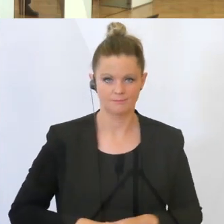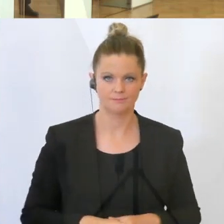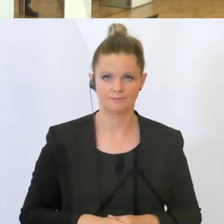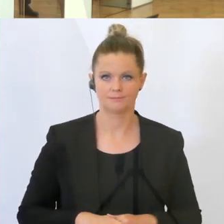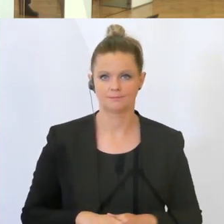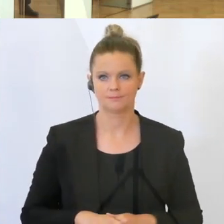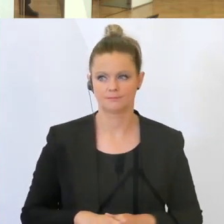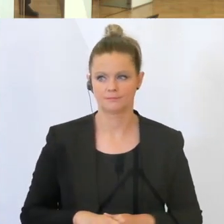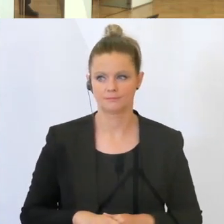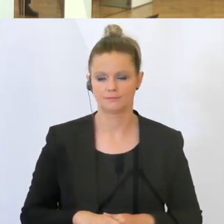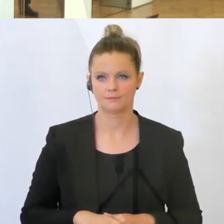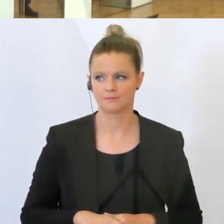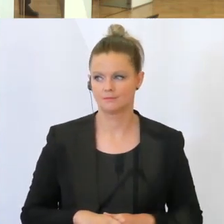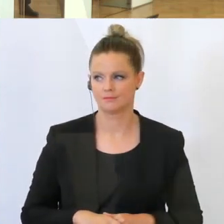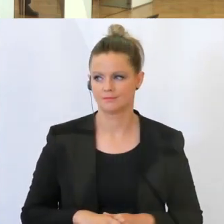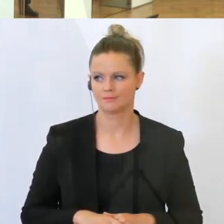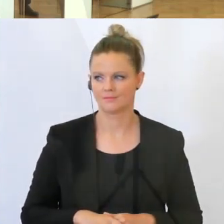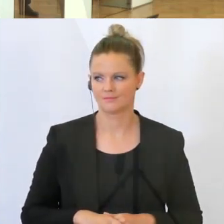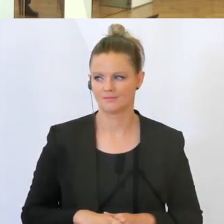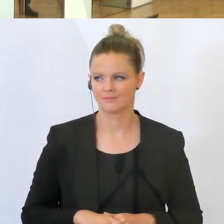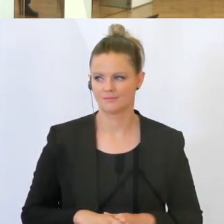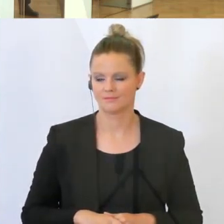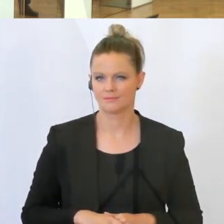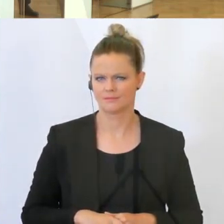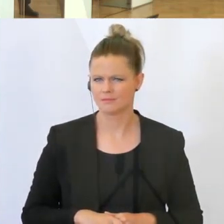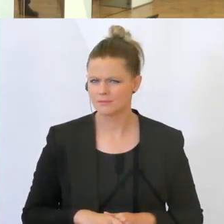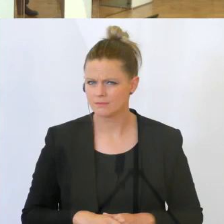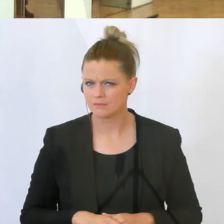So, dann. Also bitte, ja.